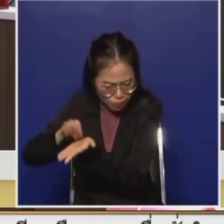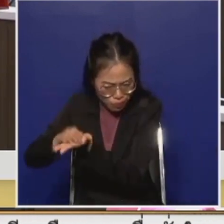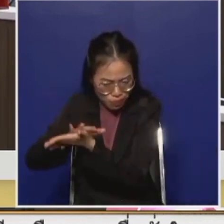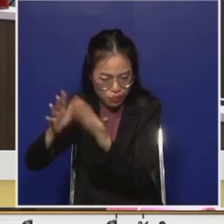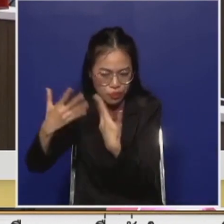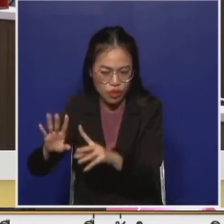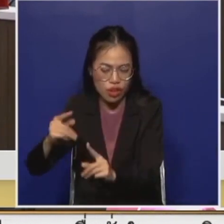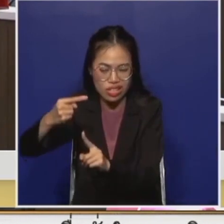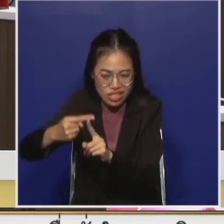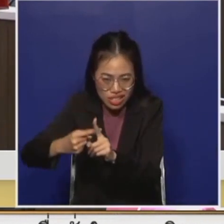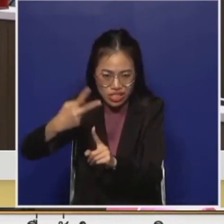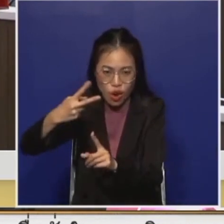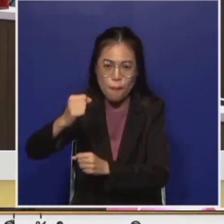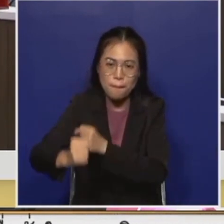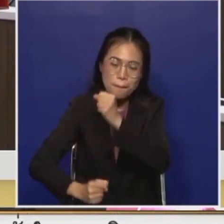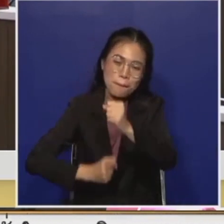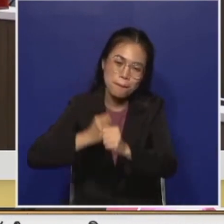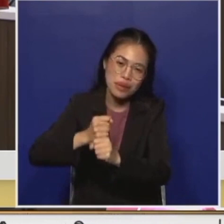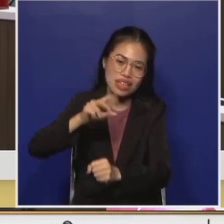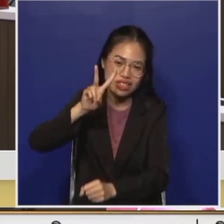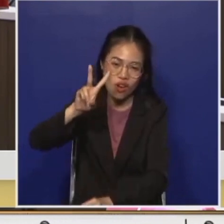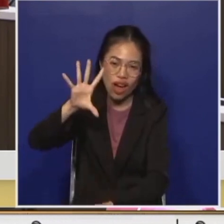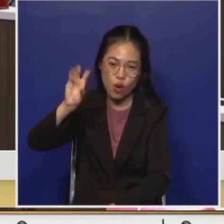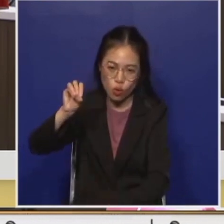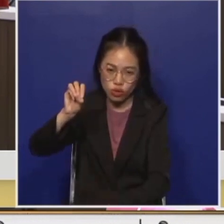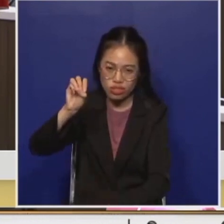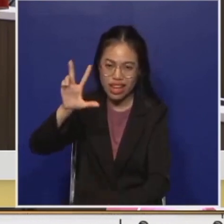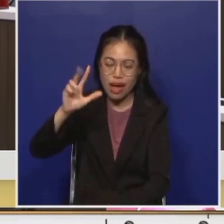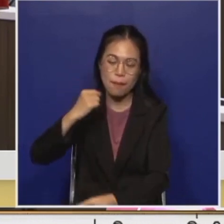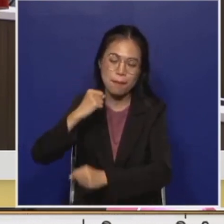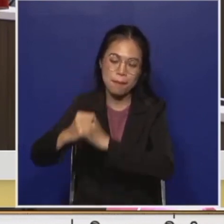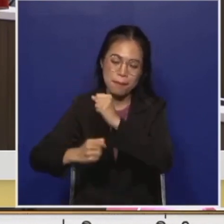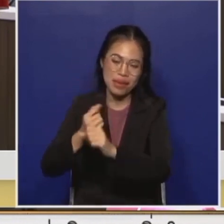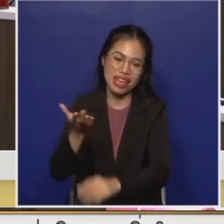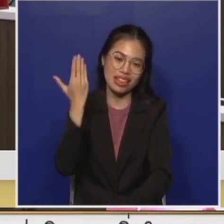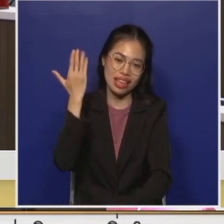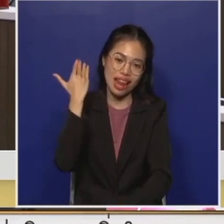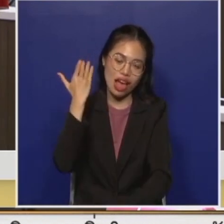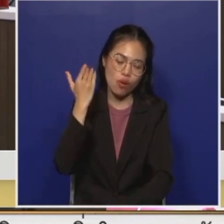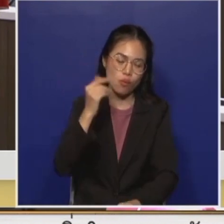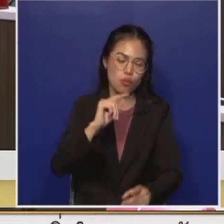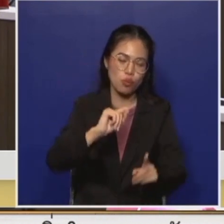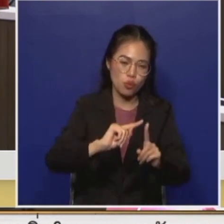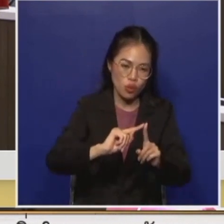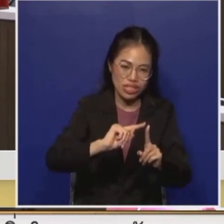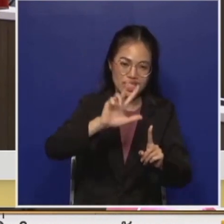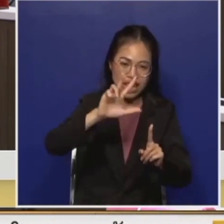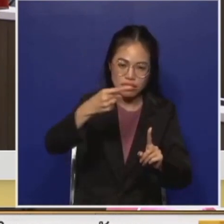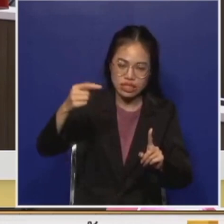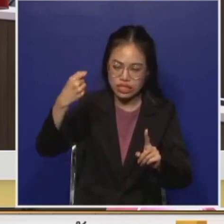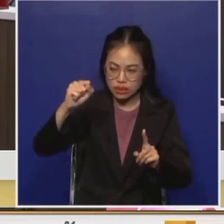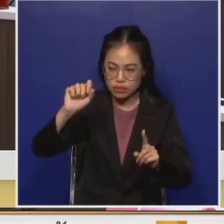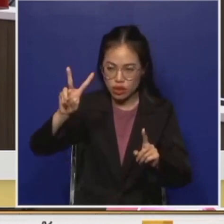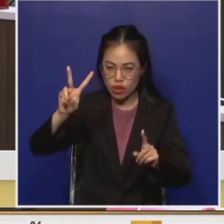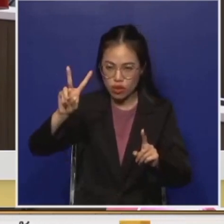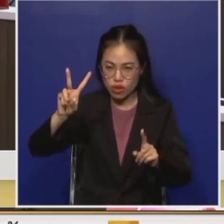ีที่แล้ว3-12 กุภา ขนาดอนุญาตรการหว